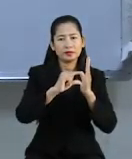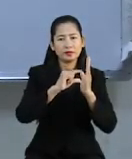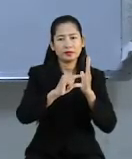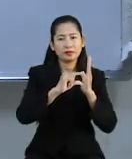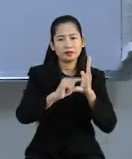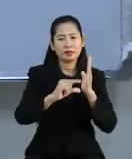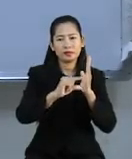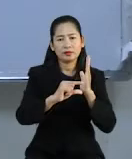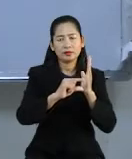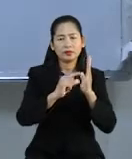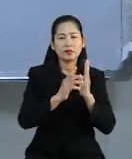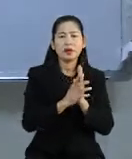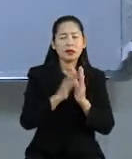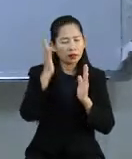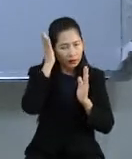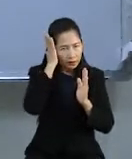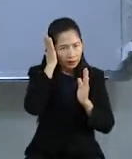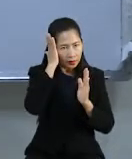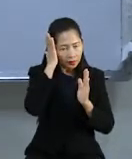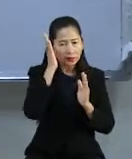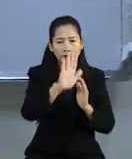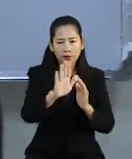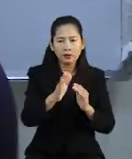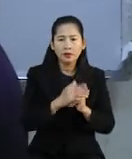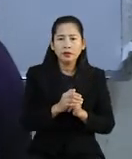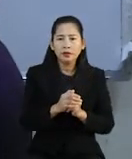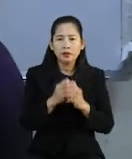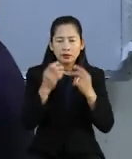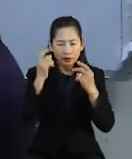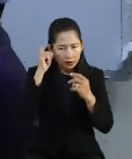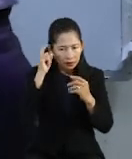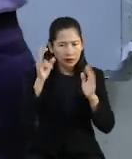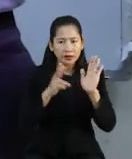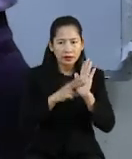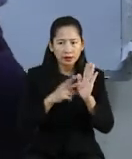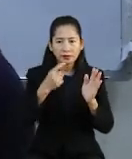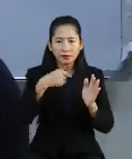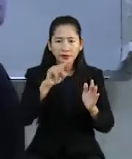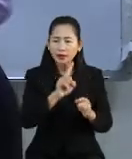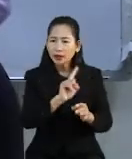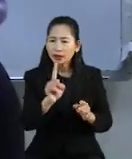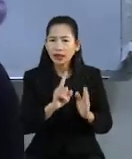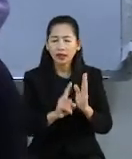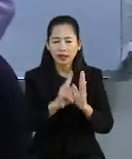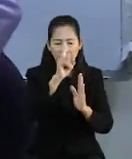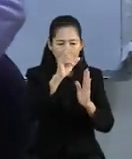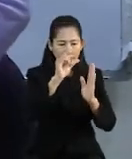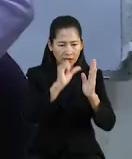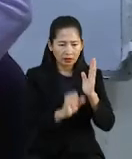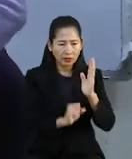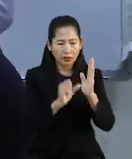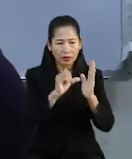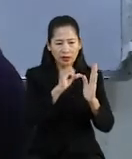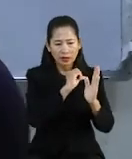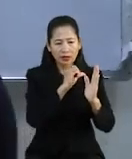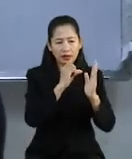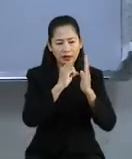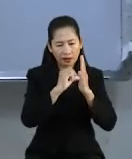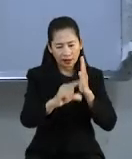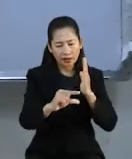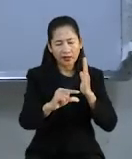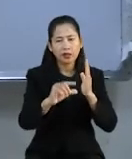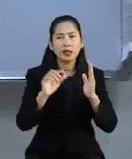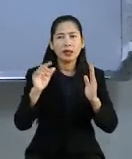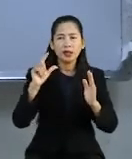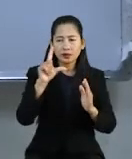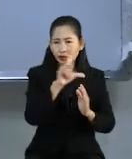đại làm khang này con chăm bán từ áo khang con chẳng con thử sầm co bát tha ta cái lại nát từ khang trướng khang thấp bốn lệch cá khang nát cho